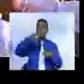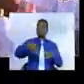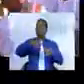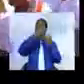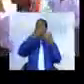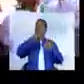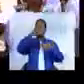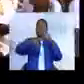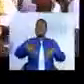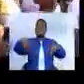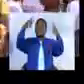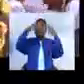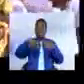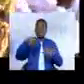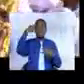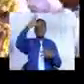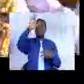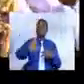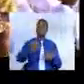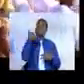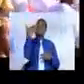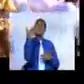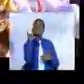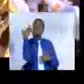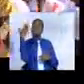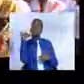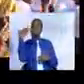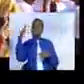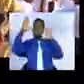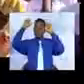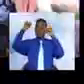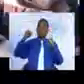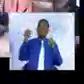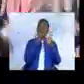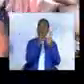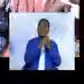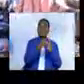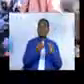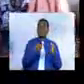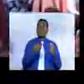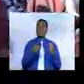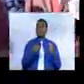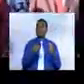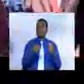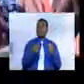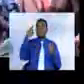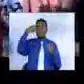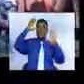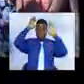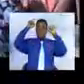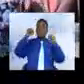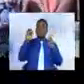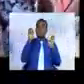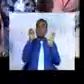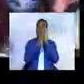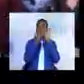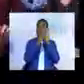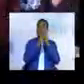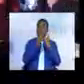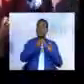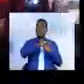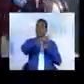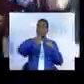chef de l'État en visite dans leur localité depuis le lundi 25 novembre 2013. Pour le président Alassane Ouattara, tout